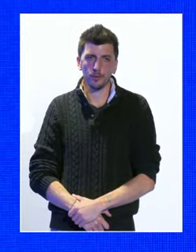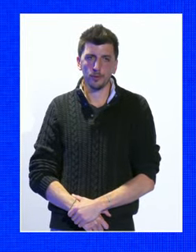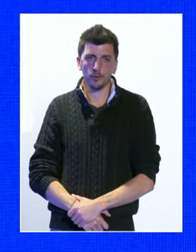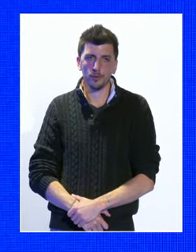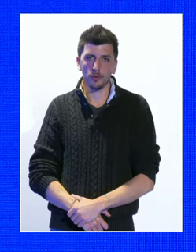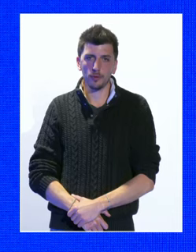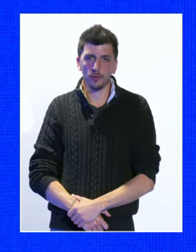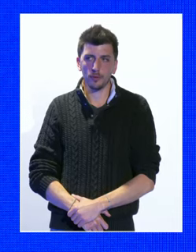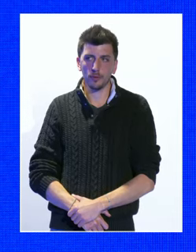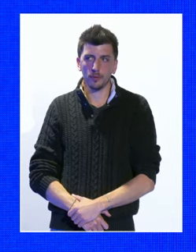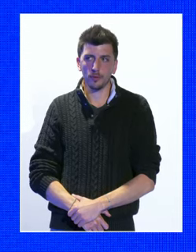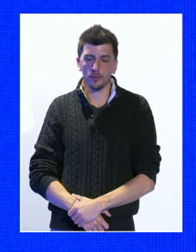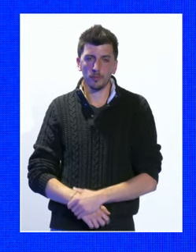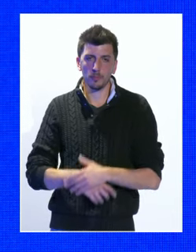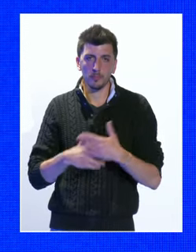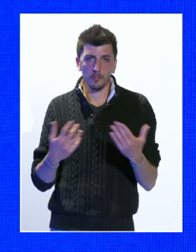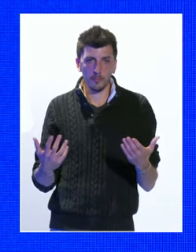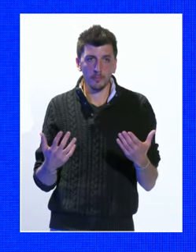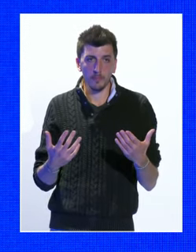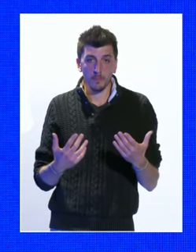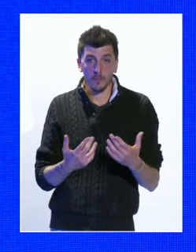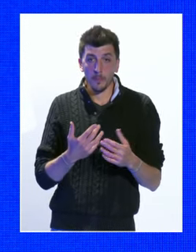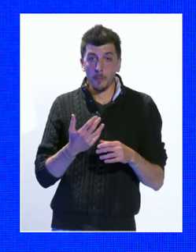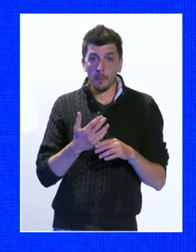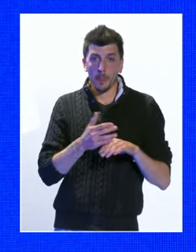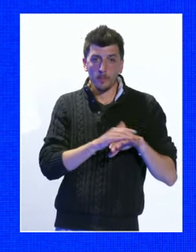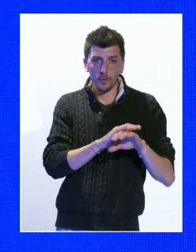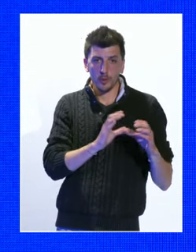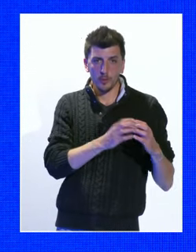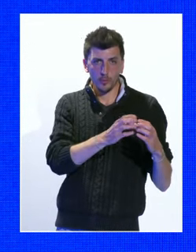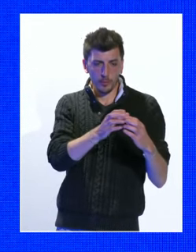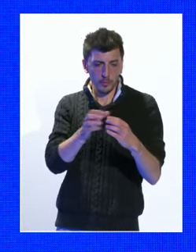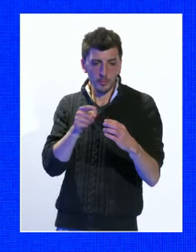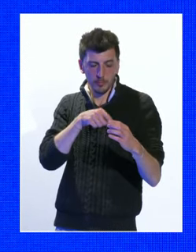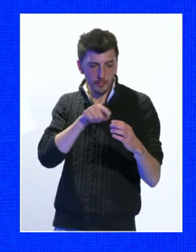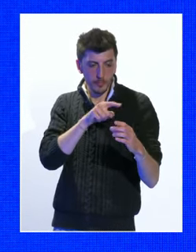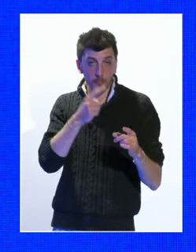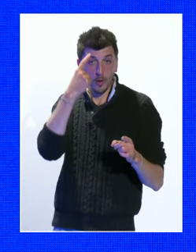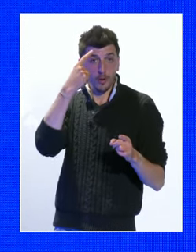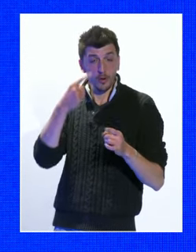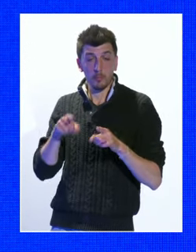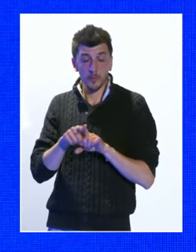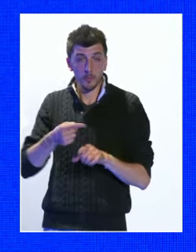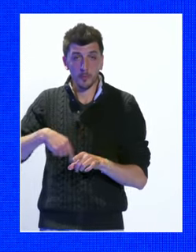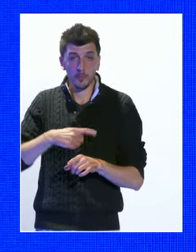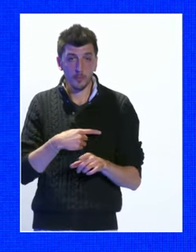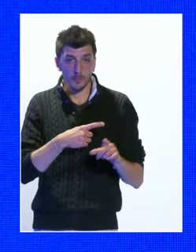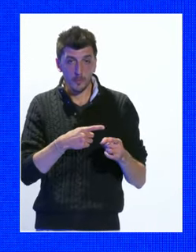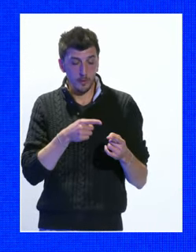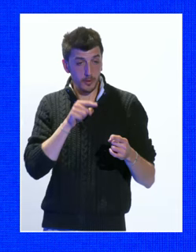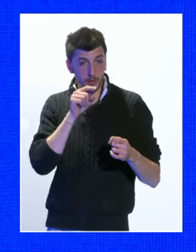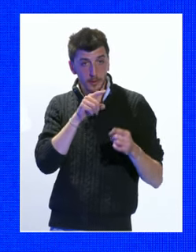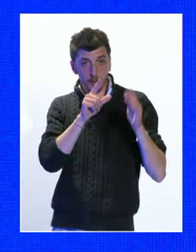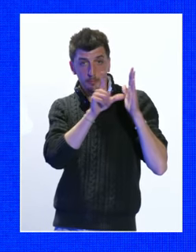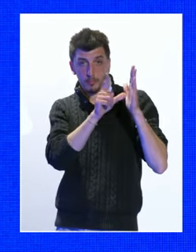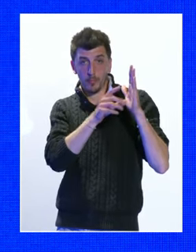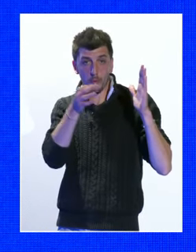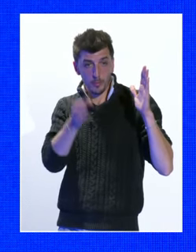Et donc je dis à toutes les forces politiques qui considèrent cette question comme centrale, qu'il faut s'asseoir autour d'une